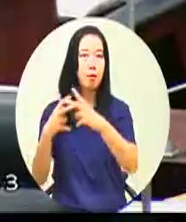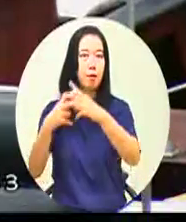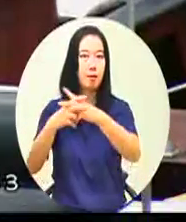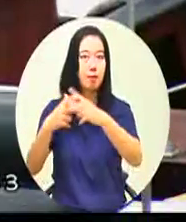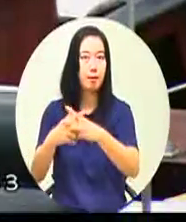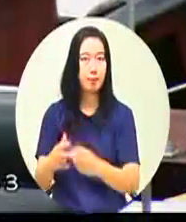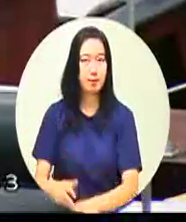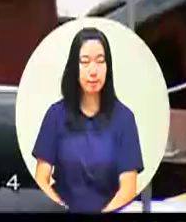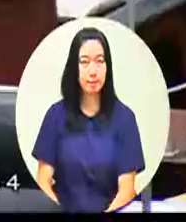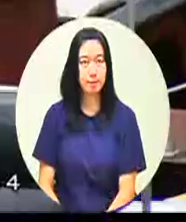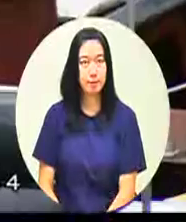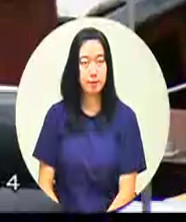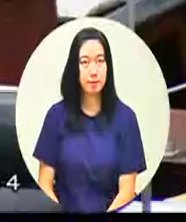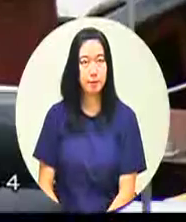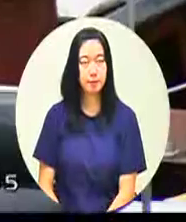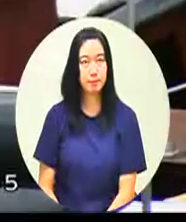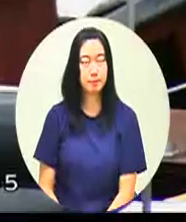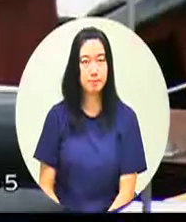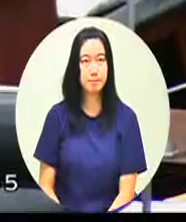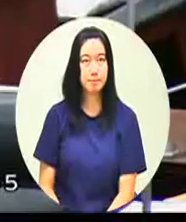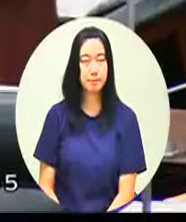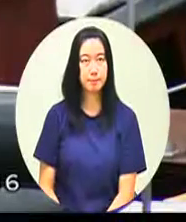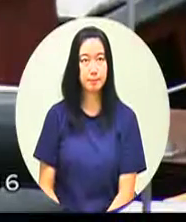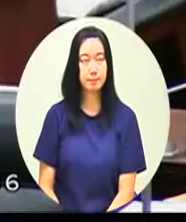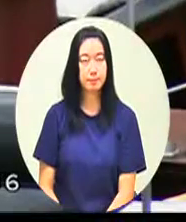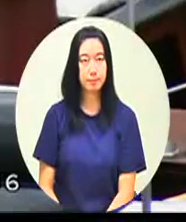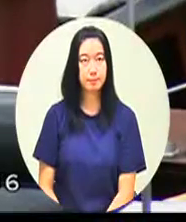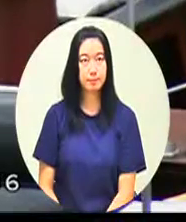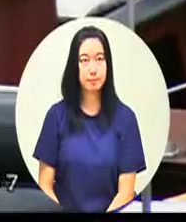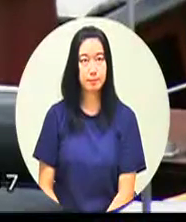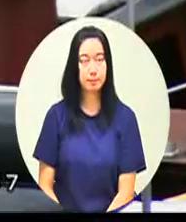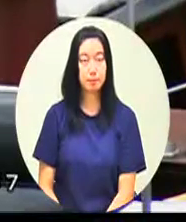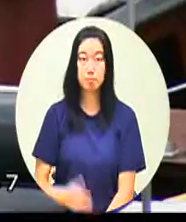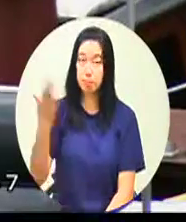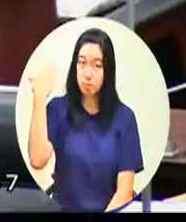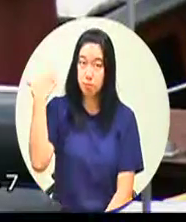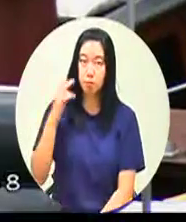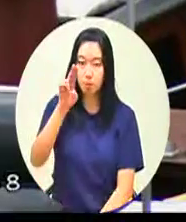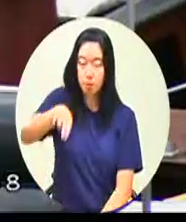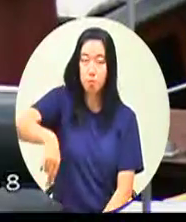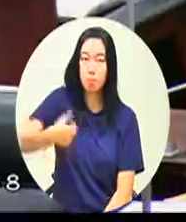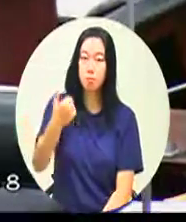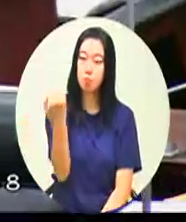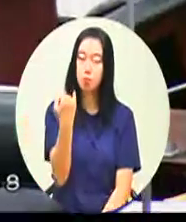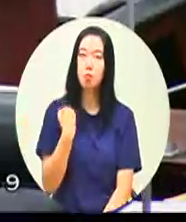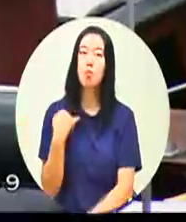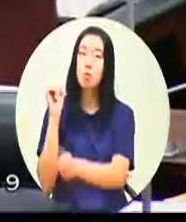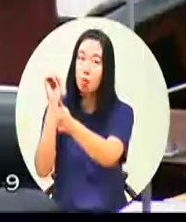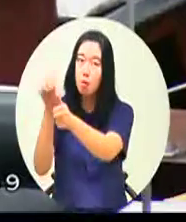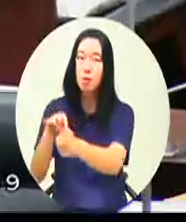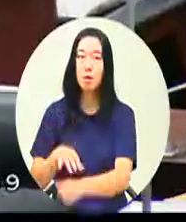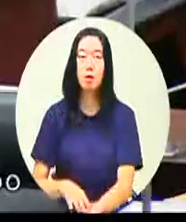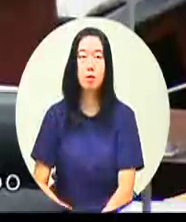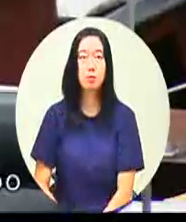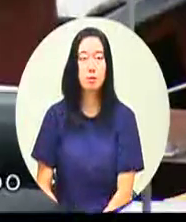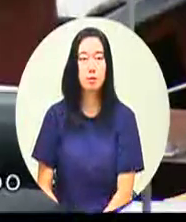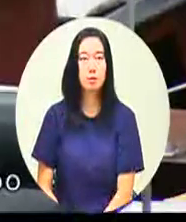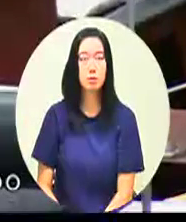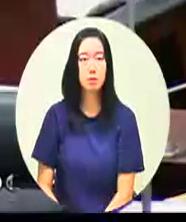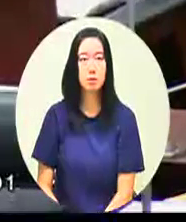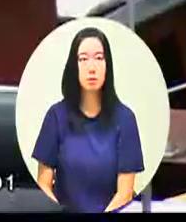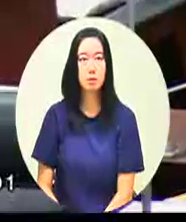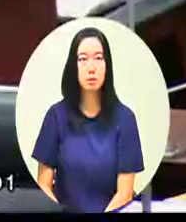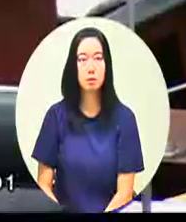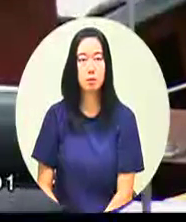流。较早吼，我捌甲迄阵刘思芳迄个做副市长的时候，我捌甲澄清，是按